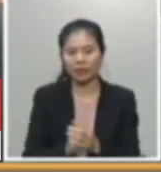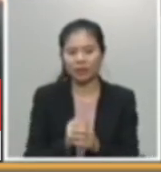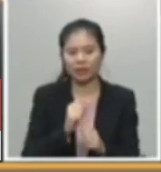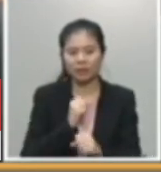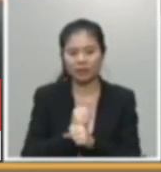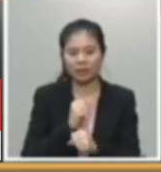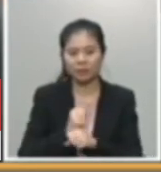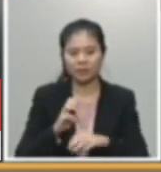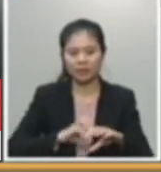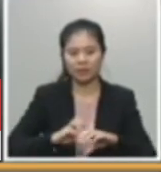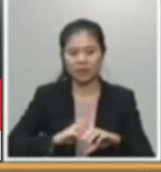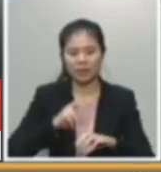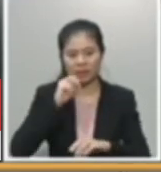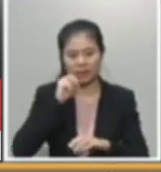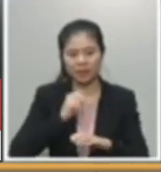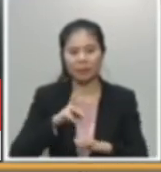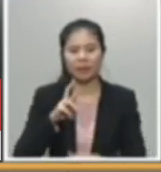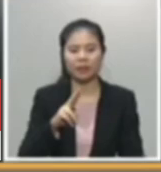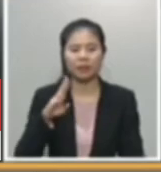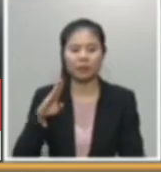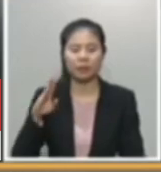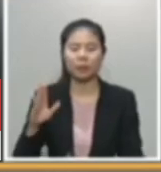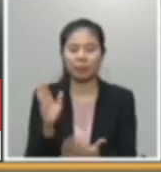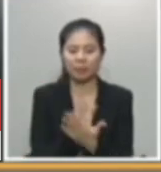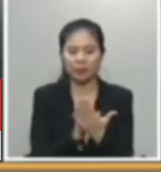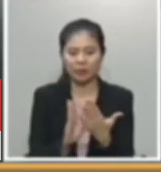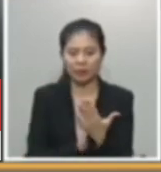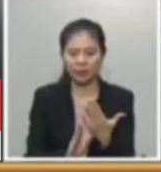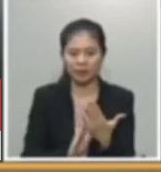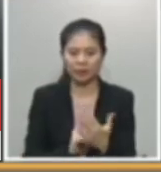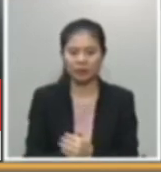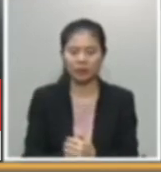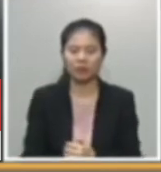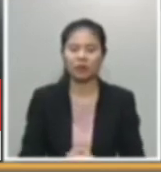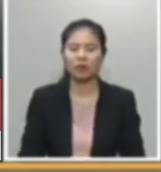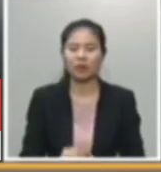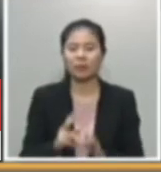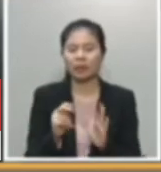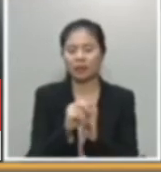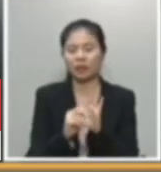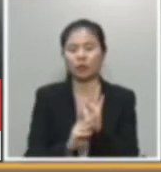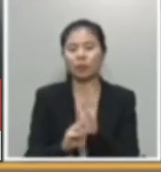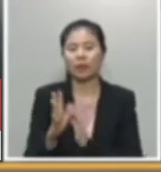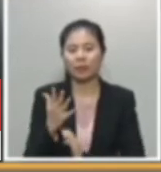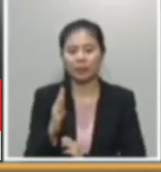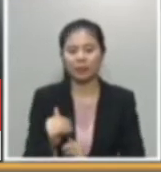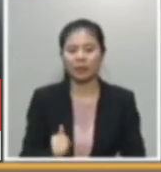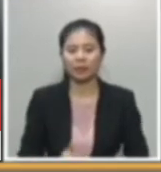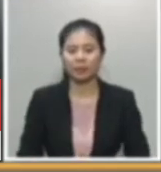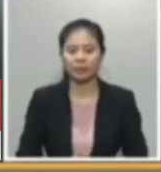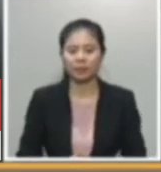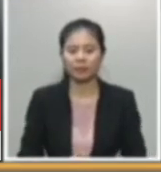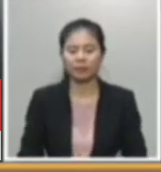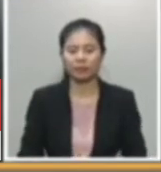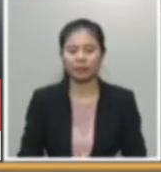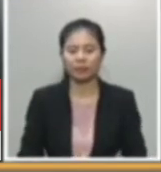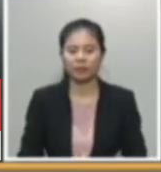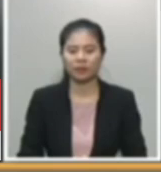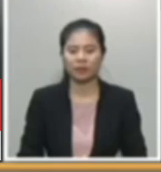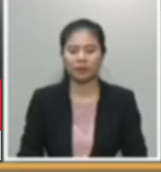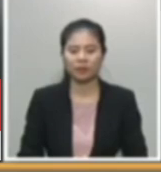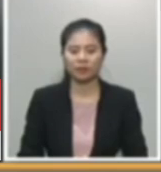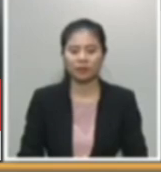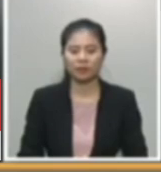จัดการน้ำอย่างเป็นระบบทั้งประเทศไม่เป็นโลเป็นภายโปรดฟังอีกครั้งหนึ่ง